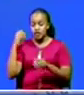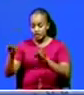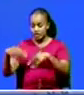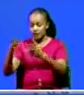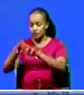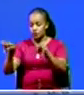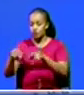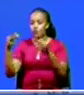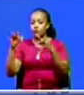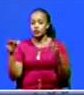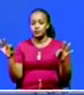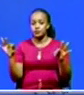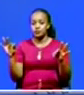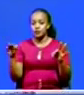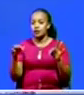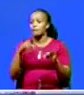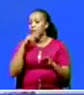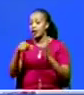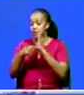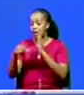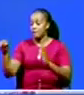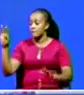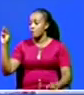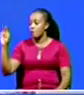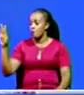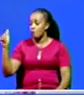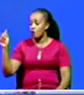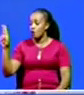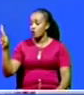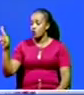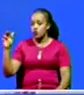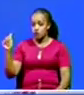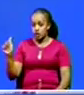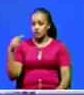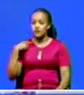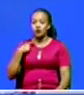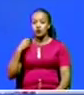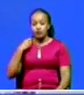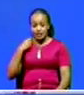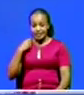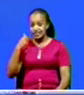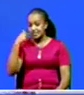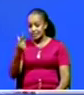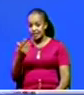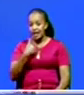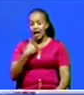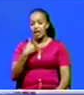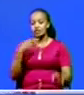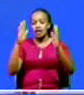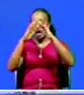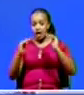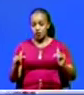Ambaye anaitwa Bwana Mwaura akajitolea, akatuambia ana nyumba ambayo angejitolea